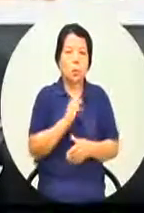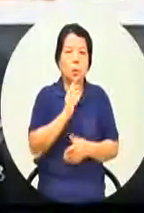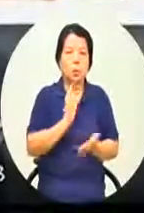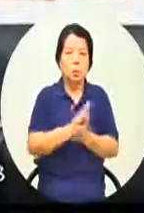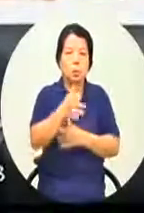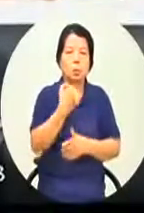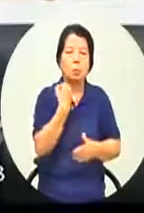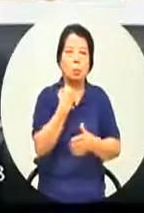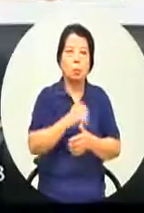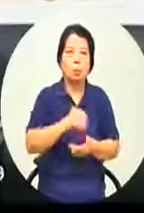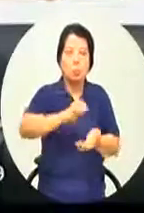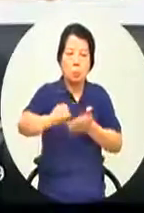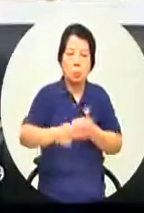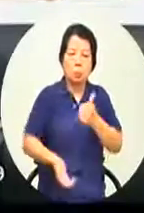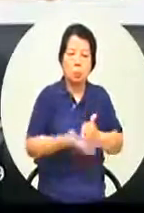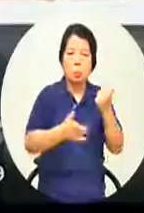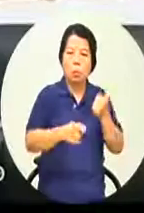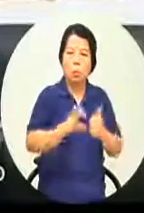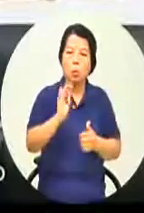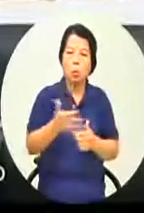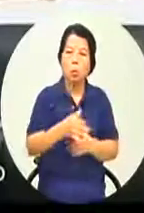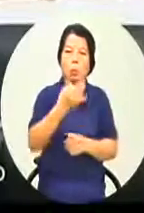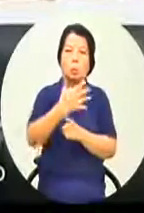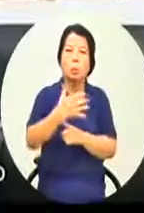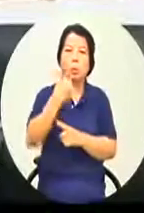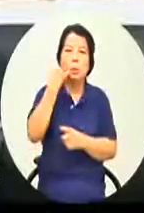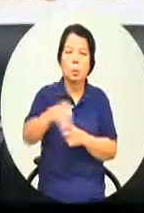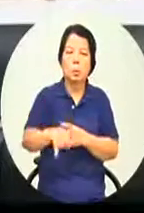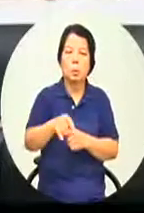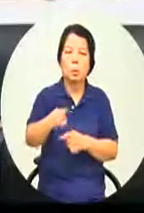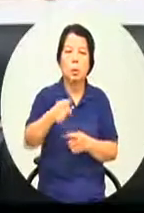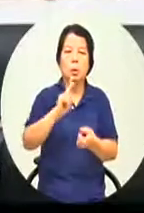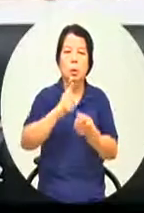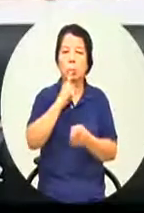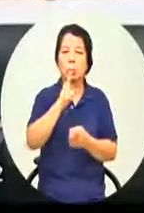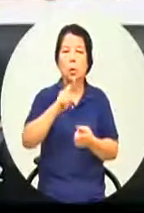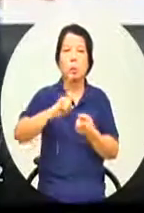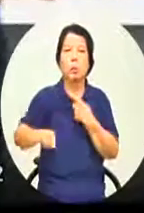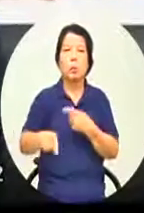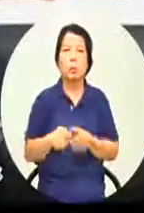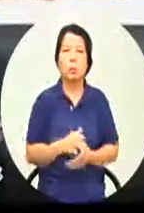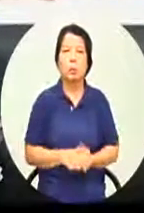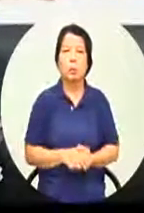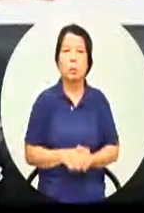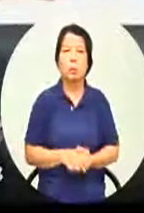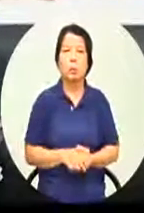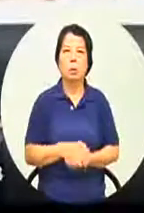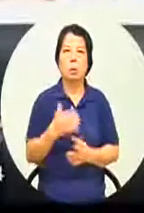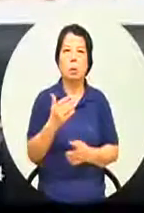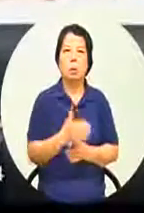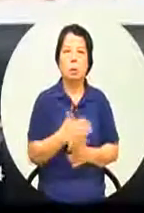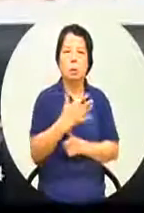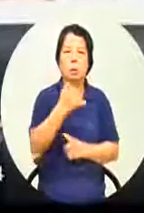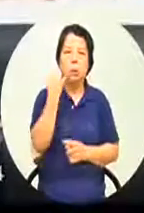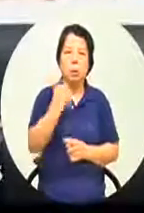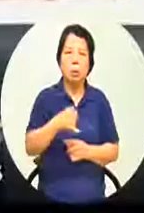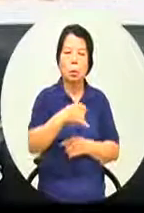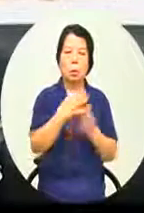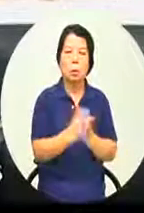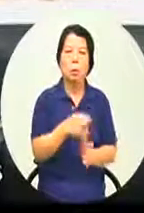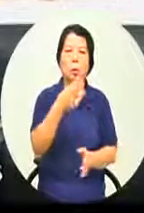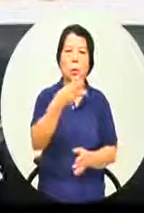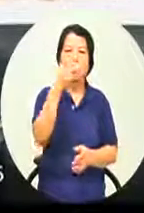出去的，旗津你为什么漏掉了？说不过去啊。 旗津有啊，我们旗津有列啊。 列了多少？ 旗津是三